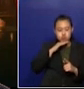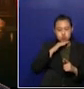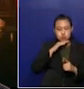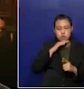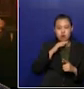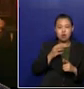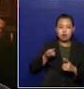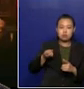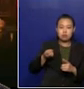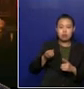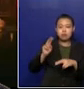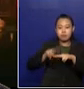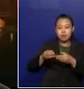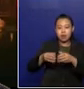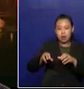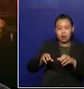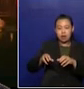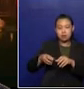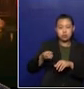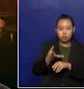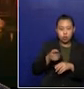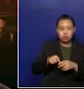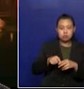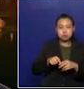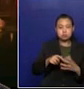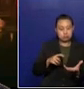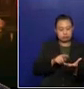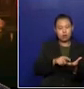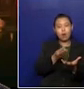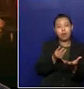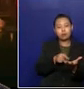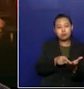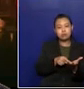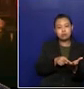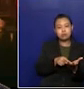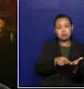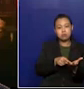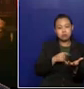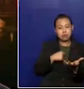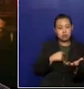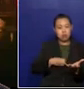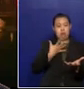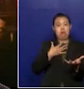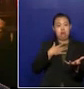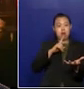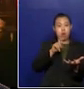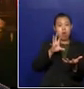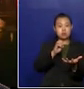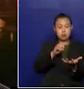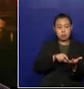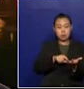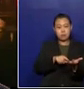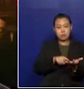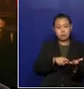องผมก็ถามเขาว่าจานละเท่าไหร่ผมแทบตกเก้าอี้ท่านเชื่อไหม150บาทความ